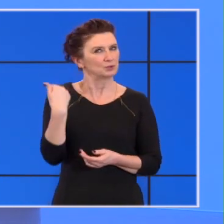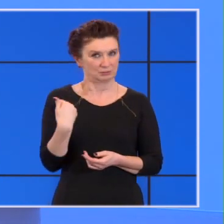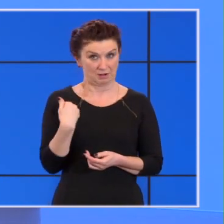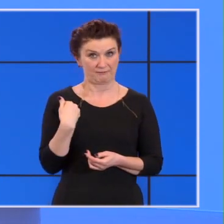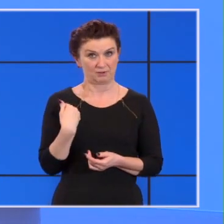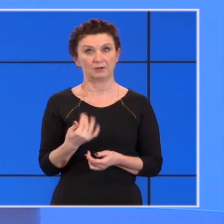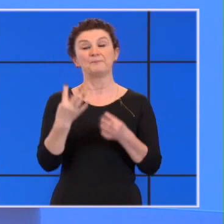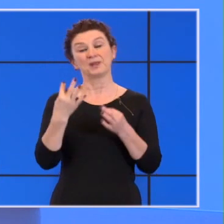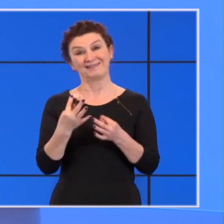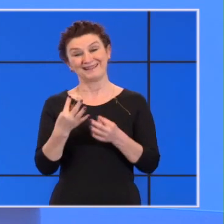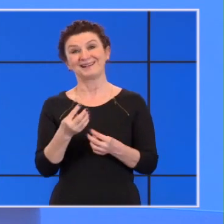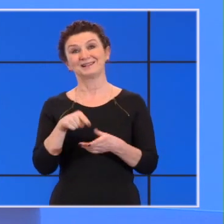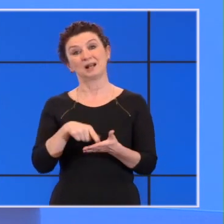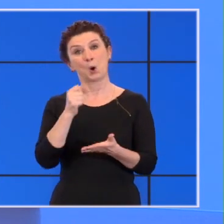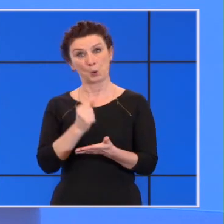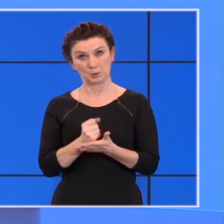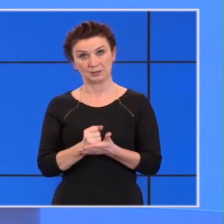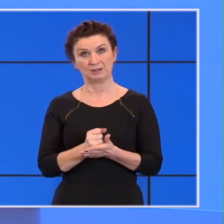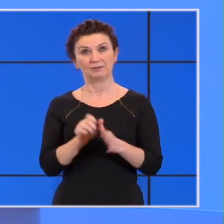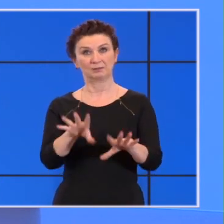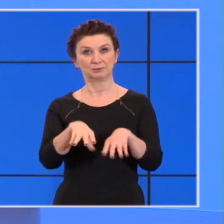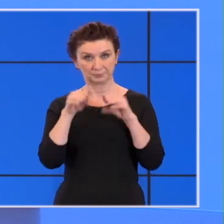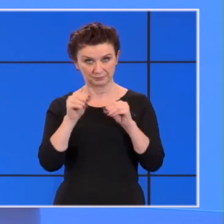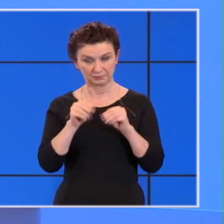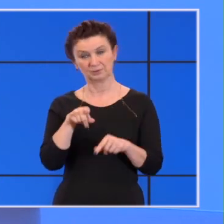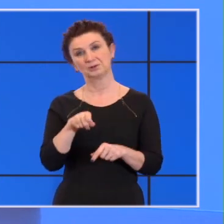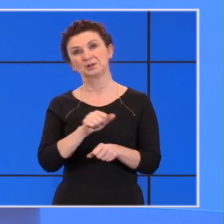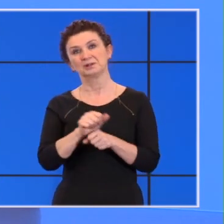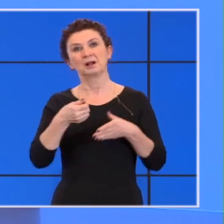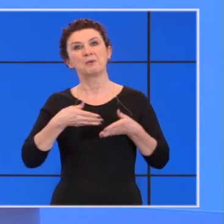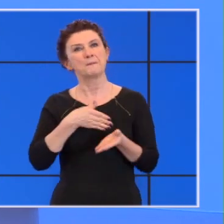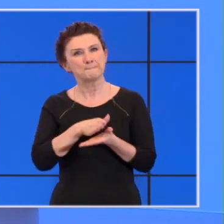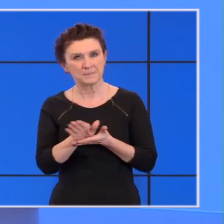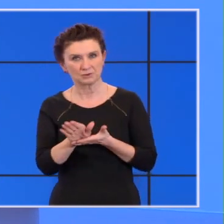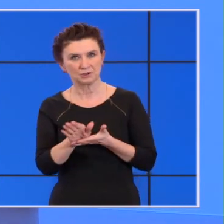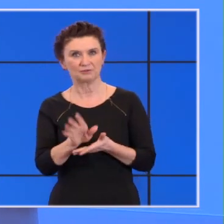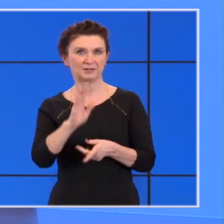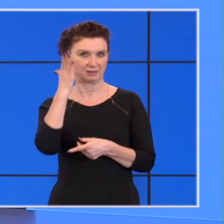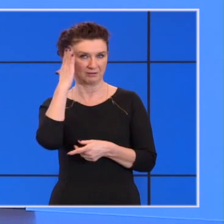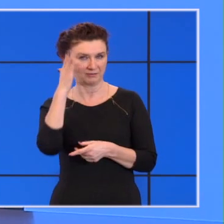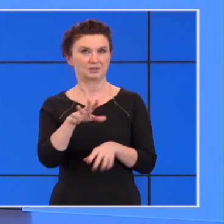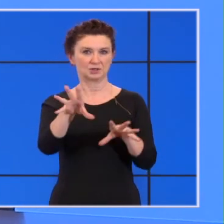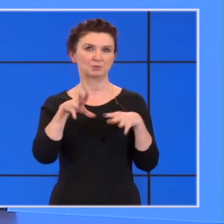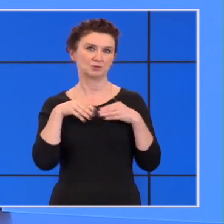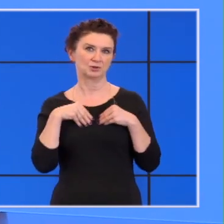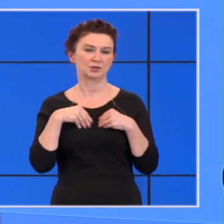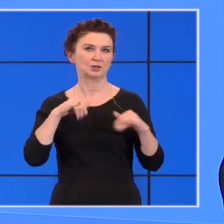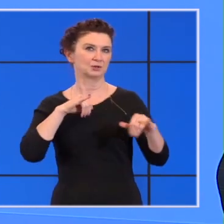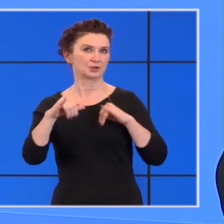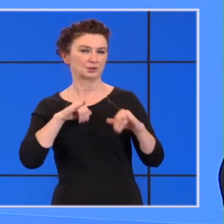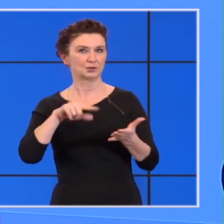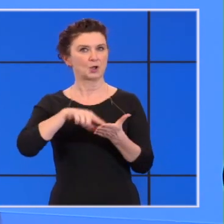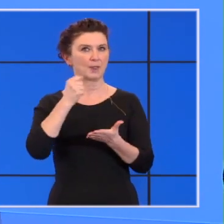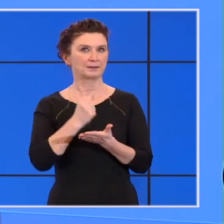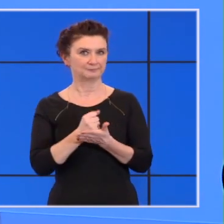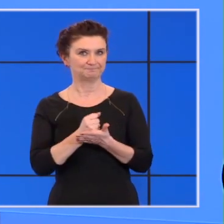zaczyna funkcjonować, choć jest to jej dopiero początek drogi. Jak Państwo wiecie, przyjęcie przez rząd projektu ustawy nie znaczy wcale,